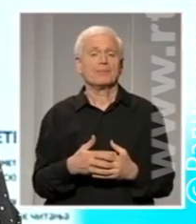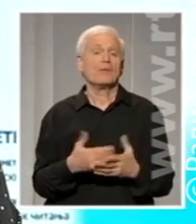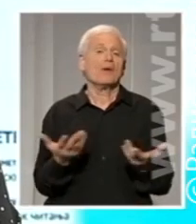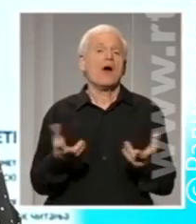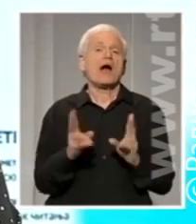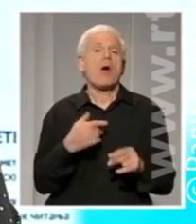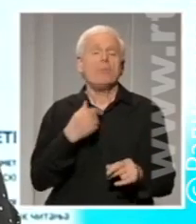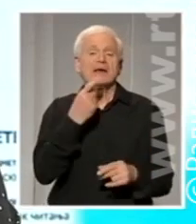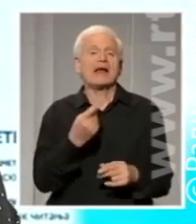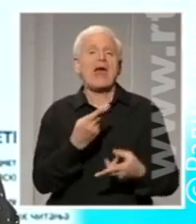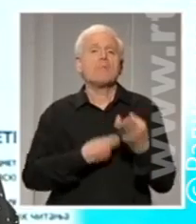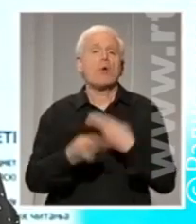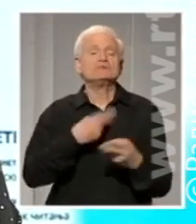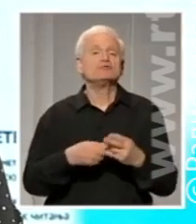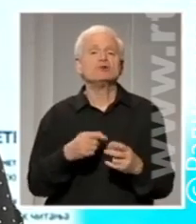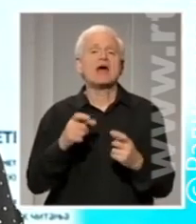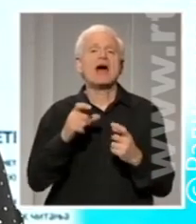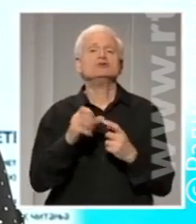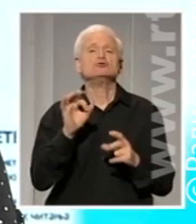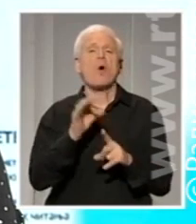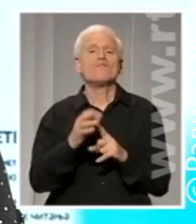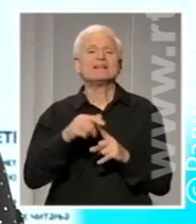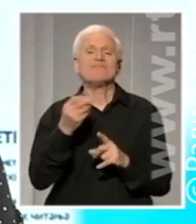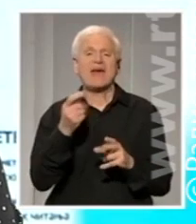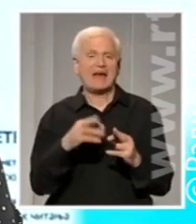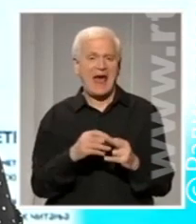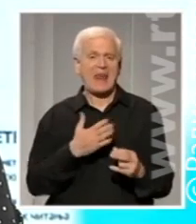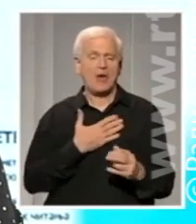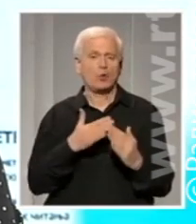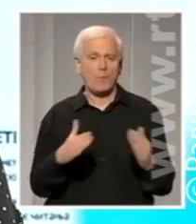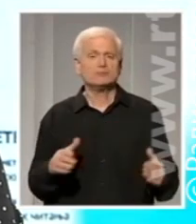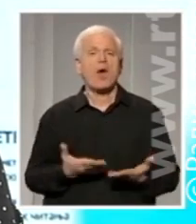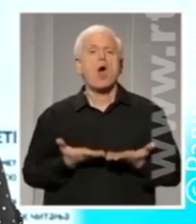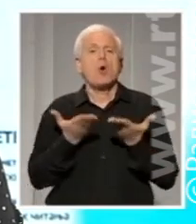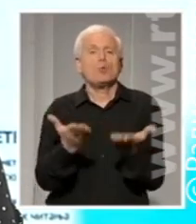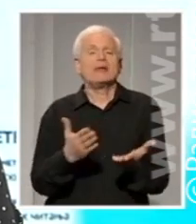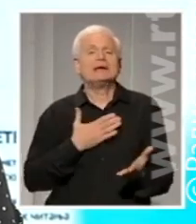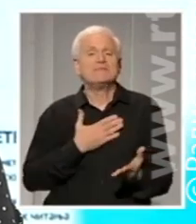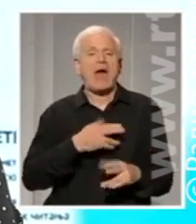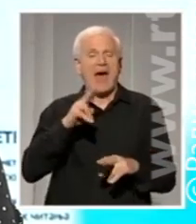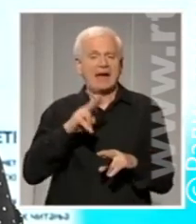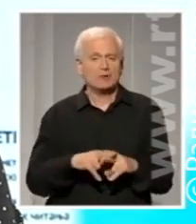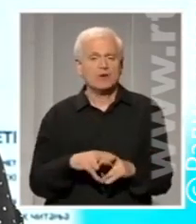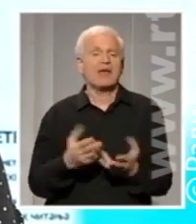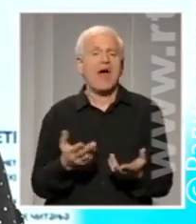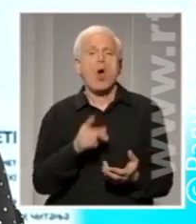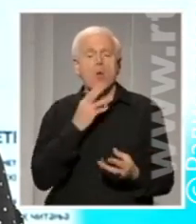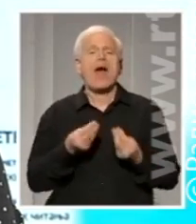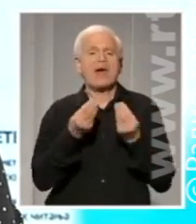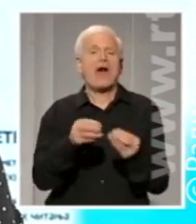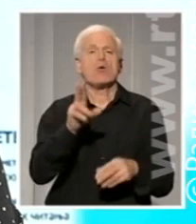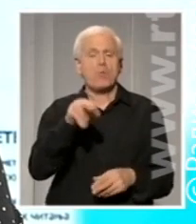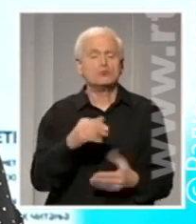kako bih rekla, proizvođači softvera na domaćem tržištu nude svoja softverska rešenja koja daju